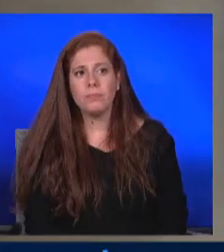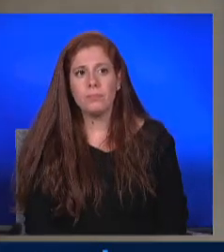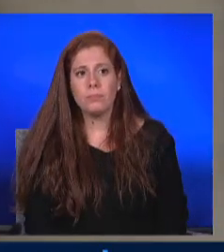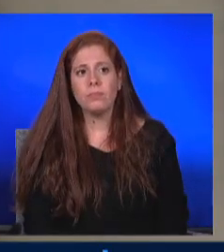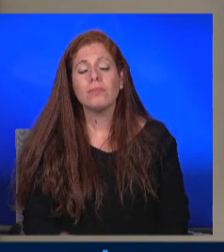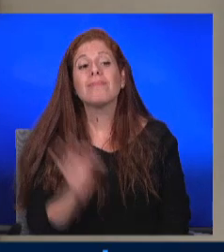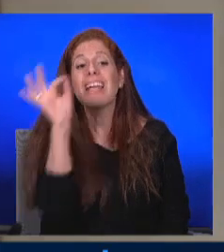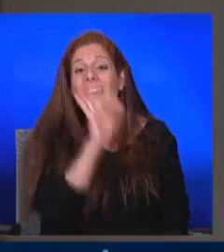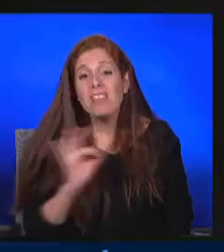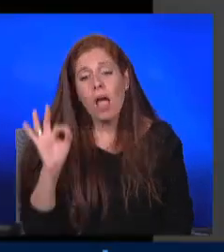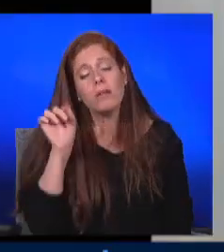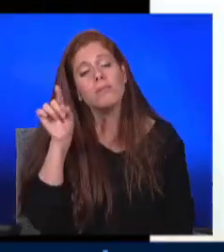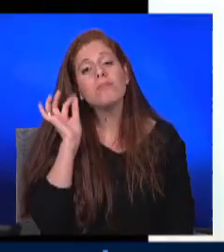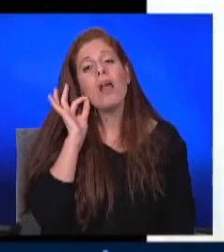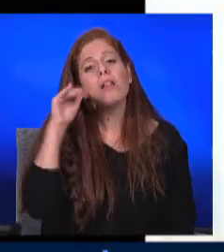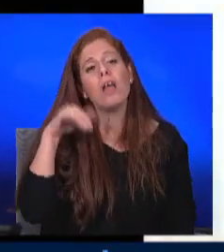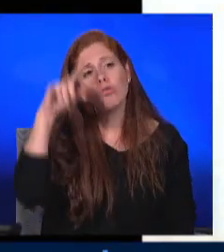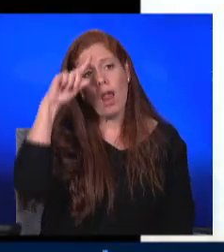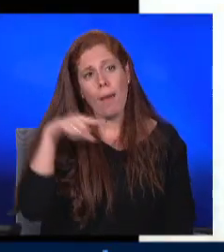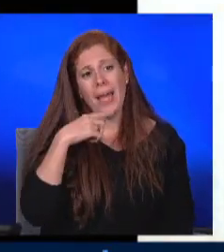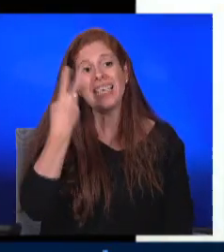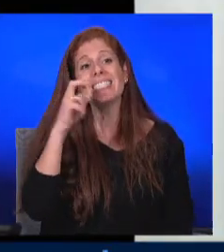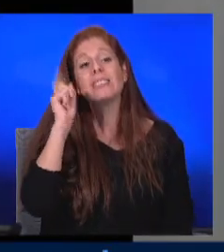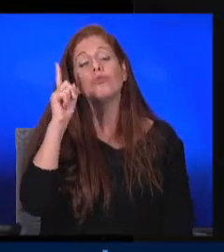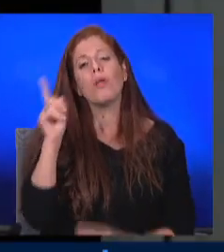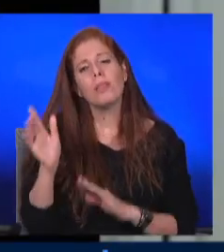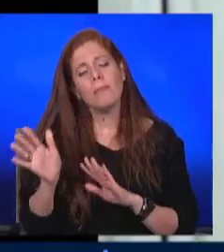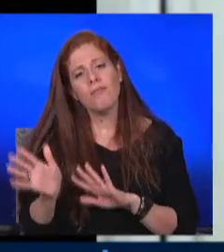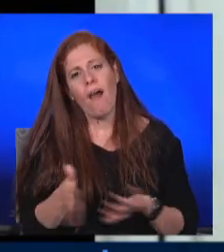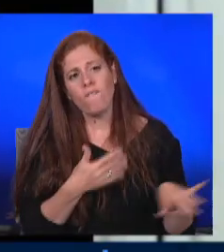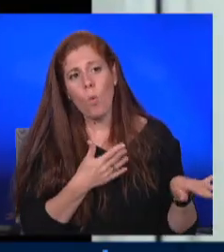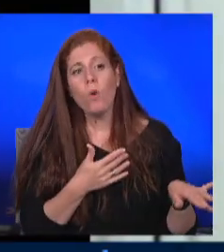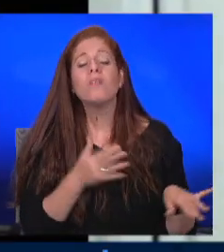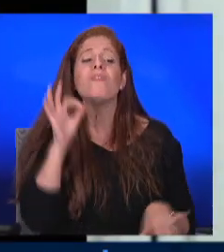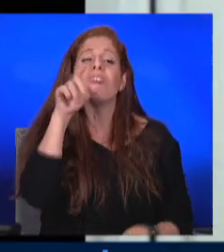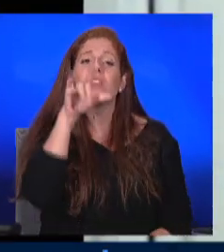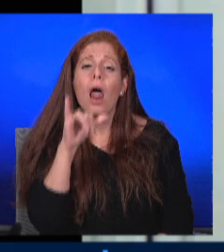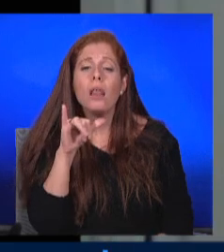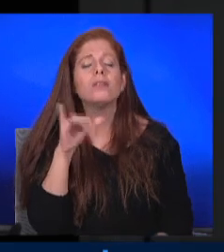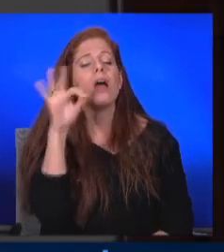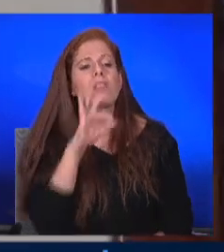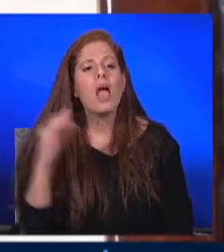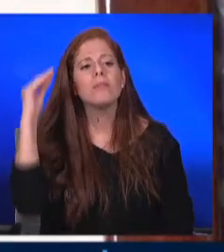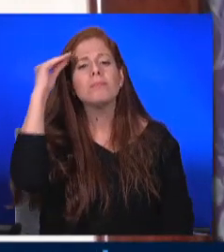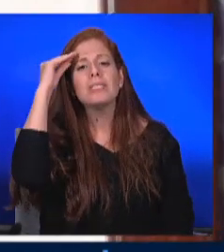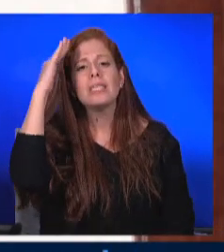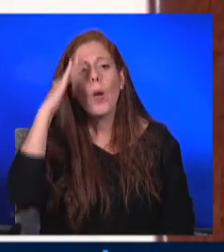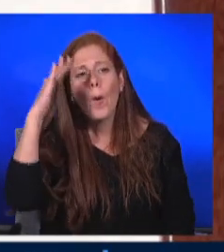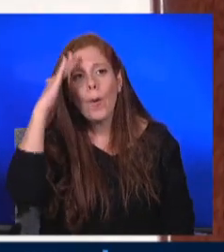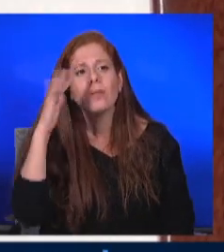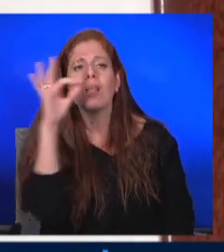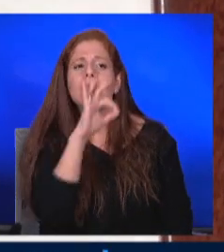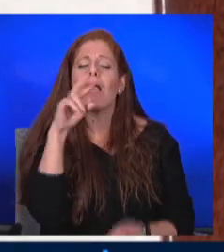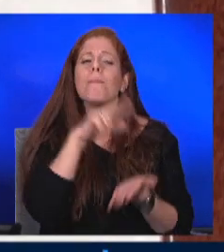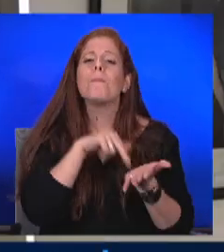היא עדיין הילדה של אבא, 20 שנים עברו מאז, וטלי נוכחת בזיכרון, נוכחת